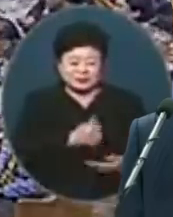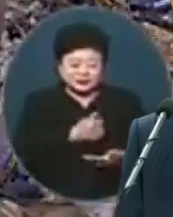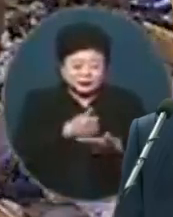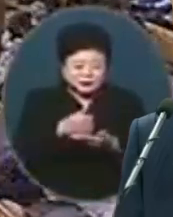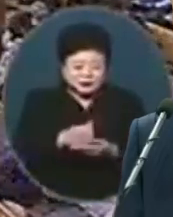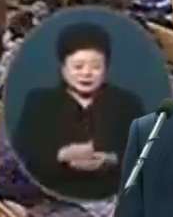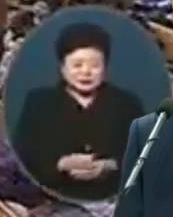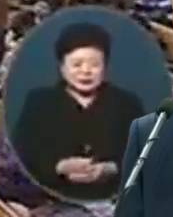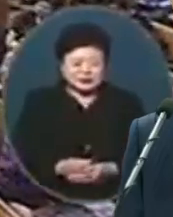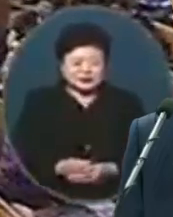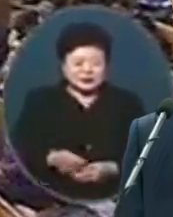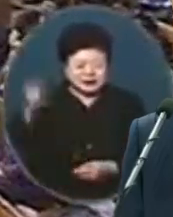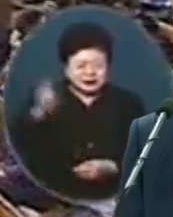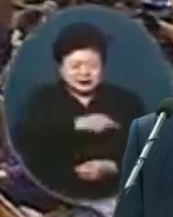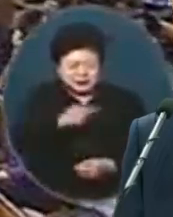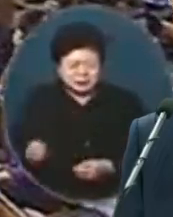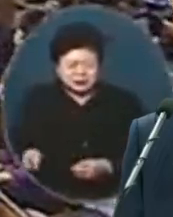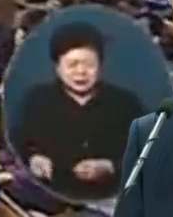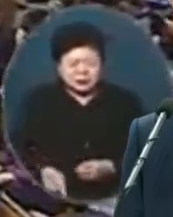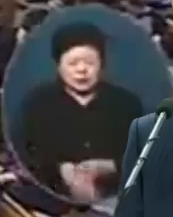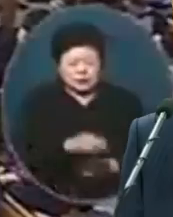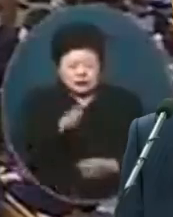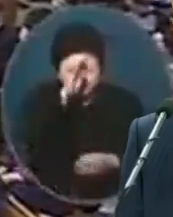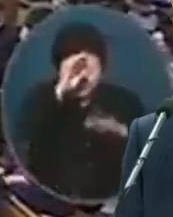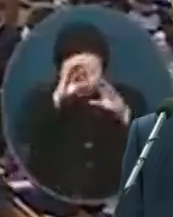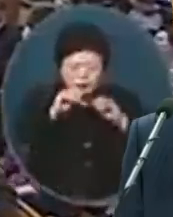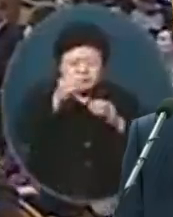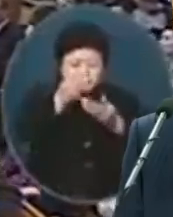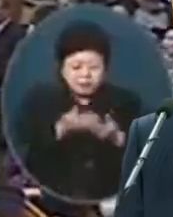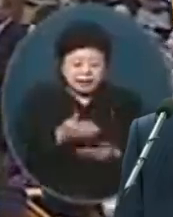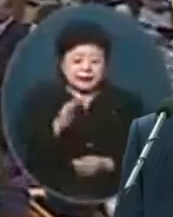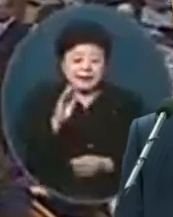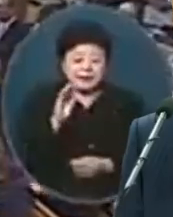그가 채찍에 맞음으로 우리는 나음을 얻었도다.